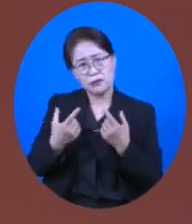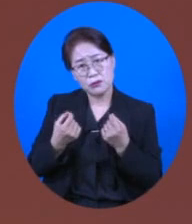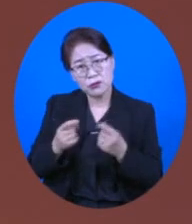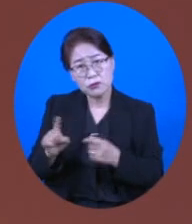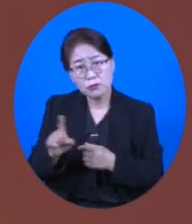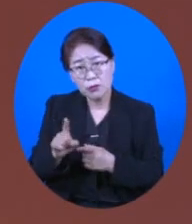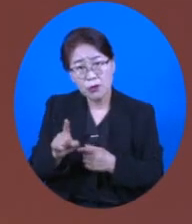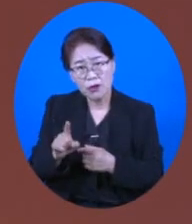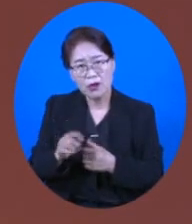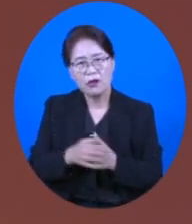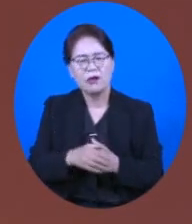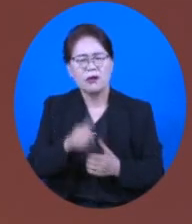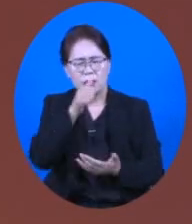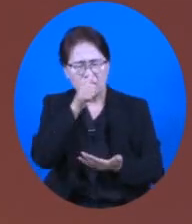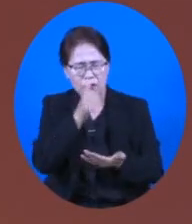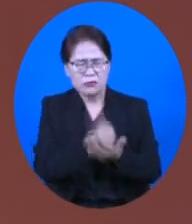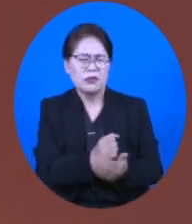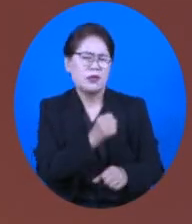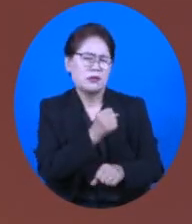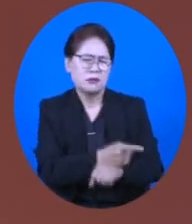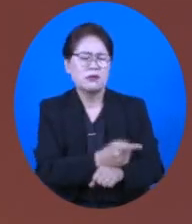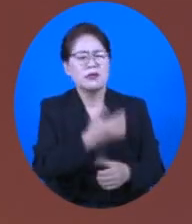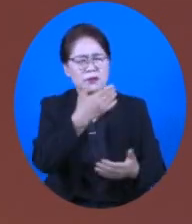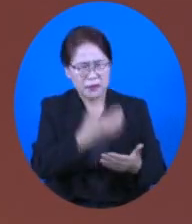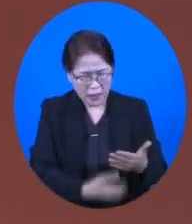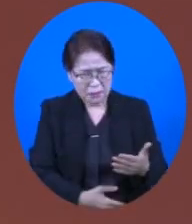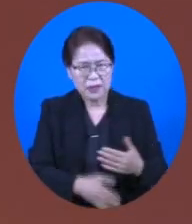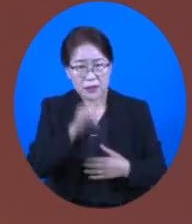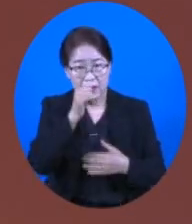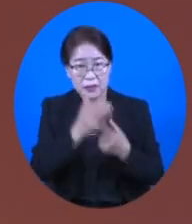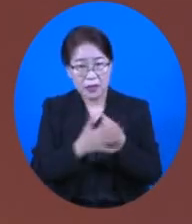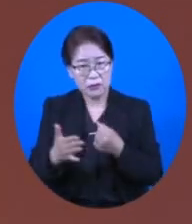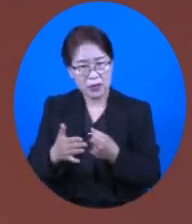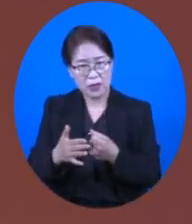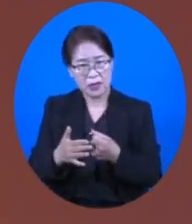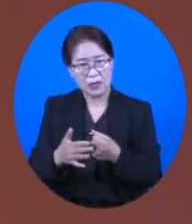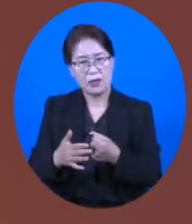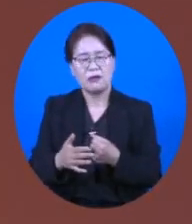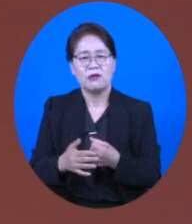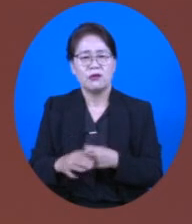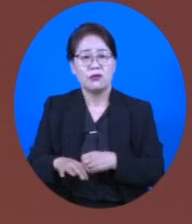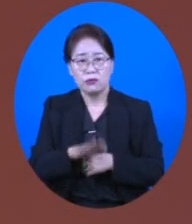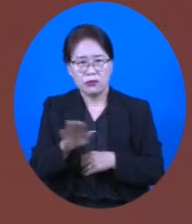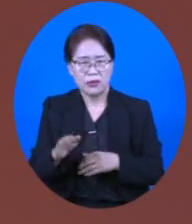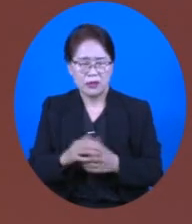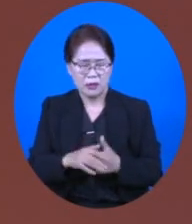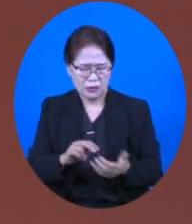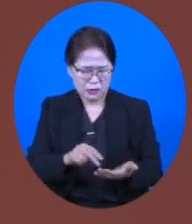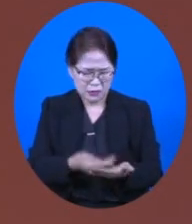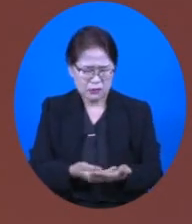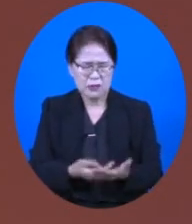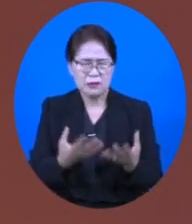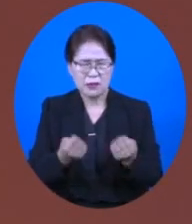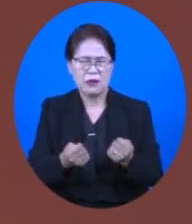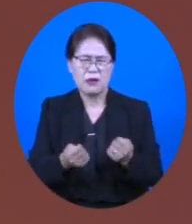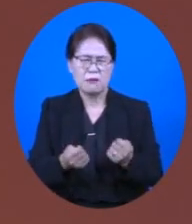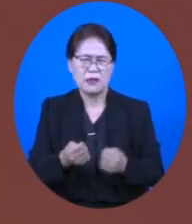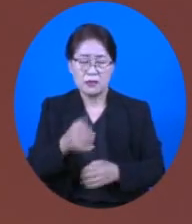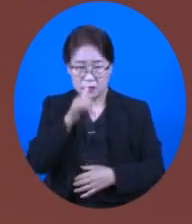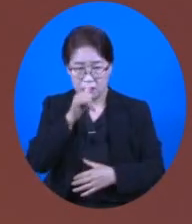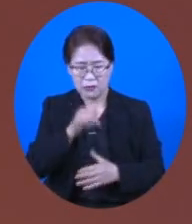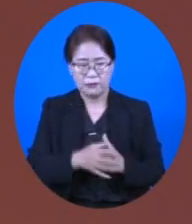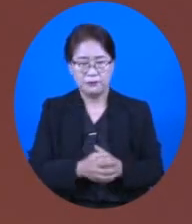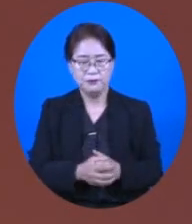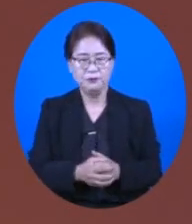있어요? 죄성이 남아있어서 이 죄성 때문에 우리가 쓰러질 때가 참 많아요.